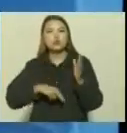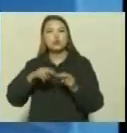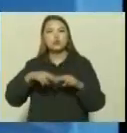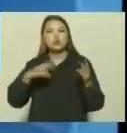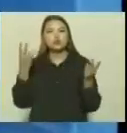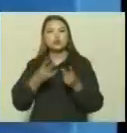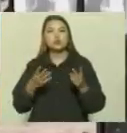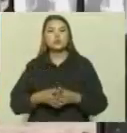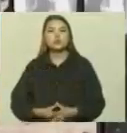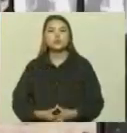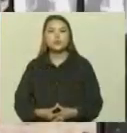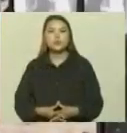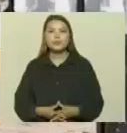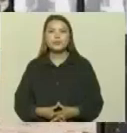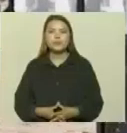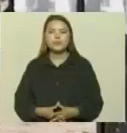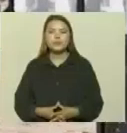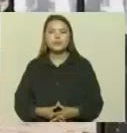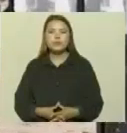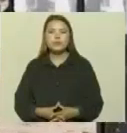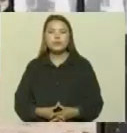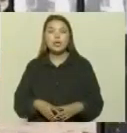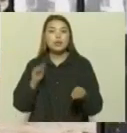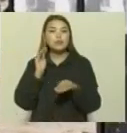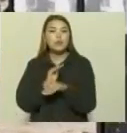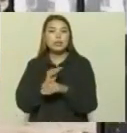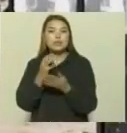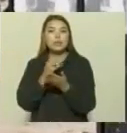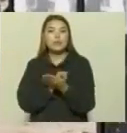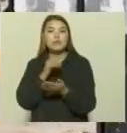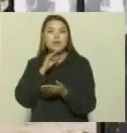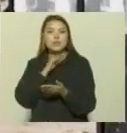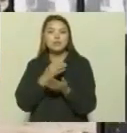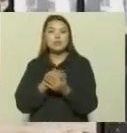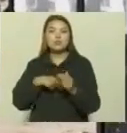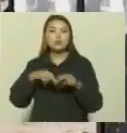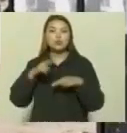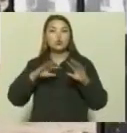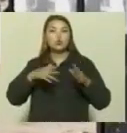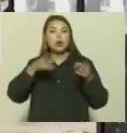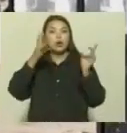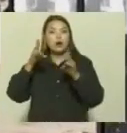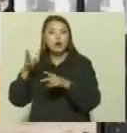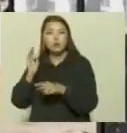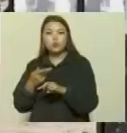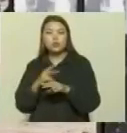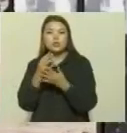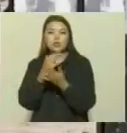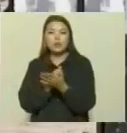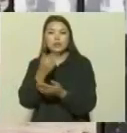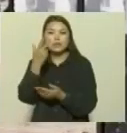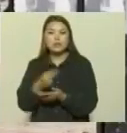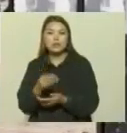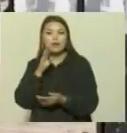главный инженер учреждения. Дополнительный резервуар необходим. Если случится авария, у нас будет запас воды на